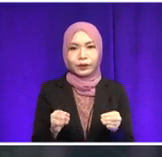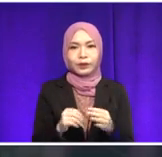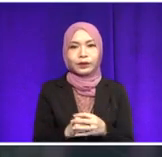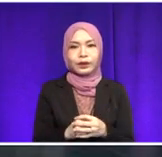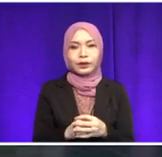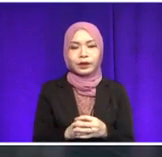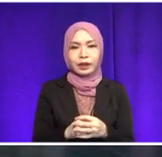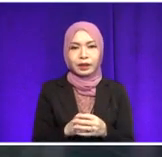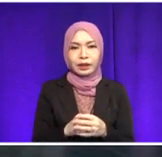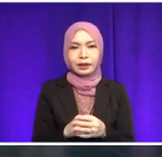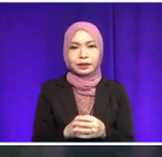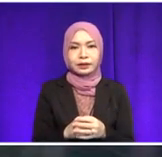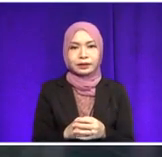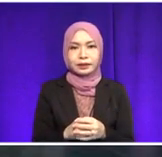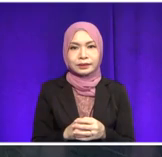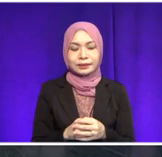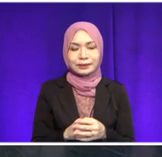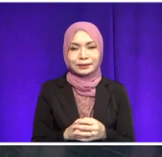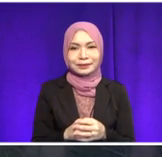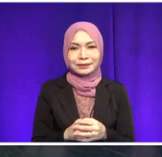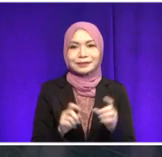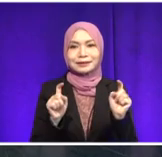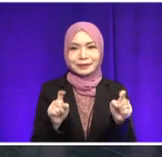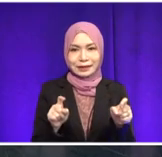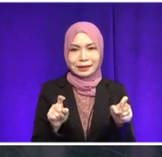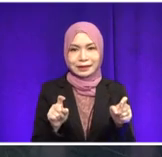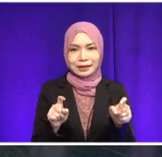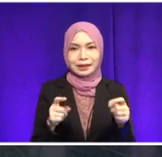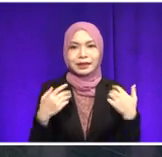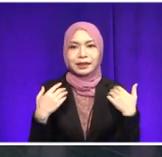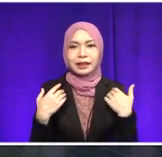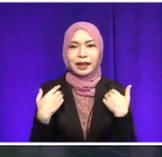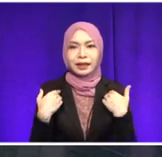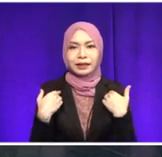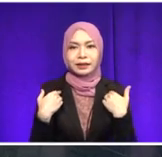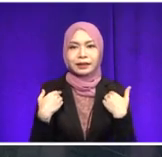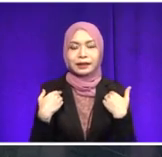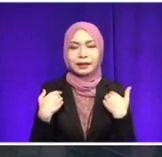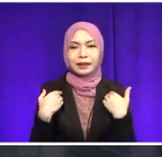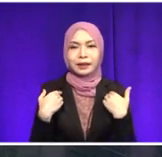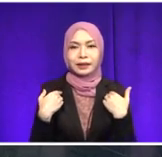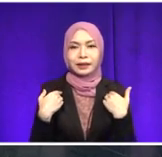jadi penuh ada unsur penegasan di situ jadi penegasan adalah salah satu daripada prinsip